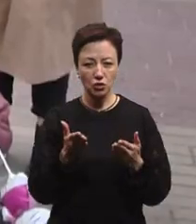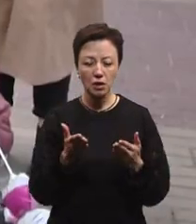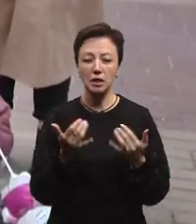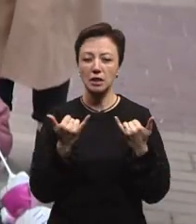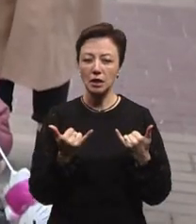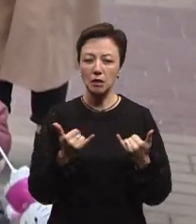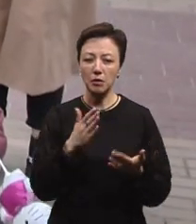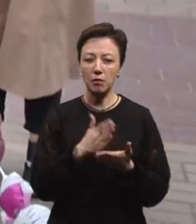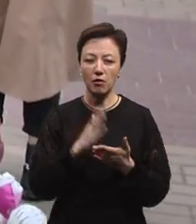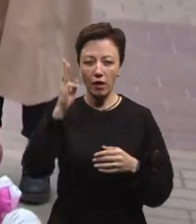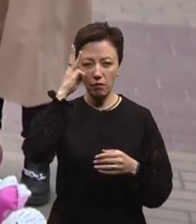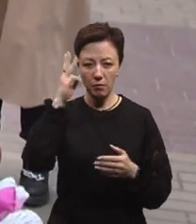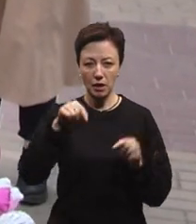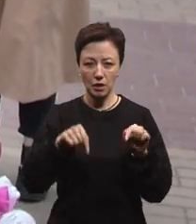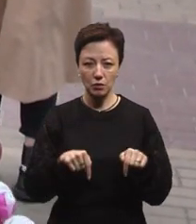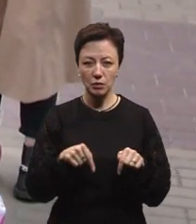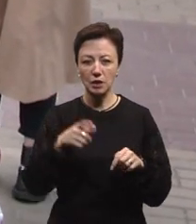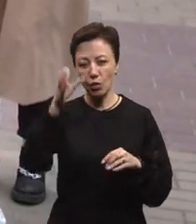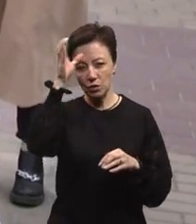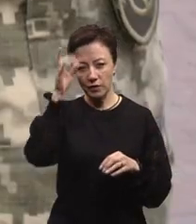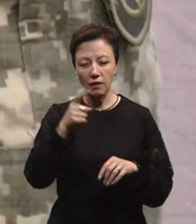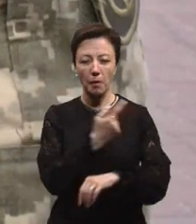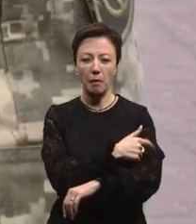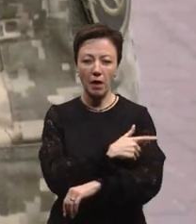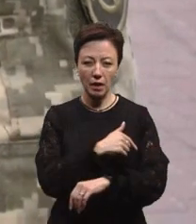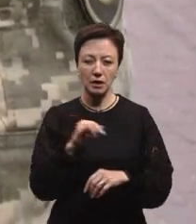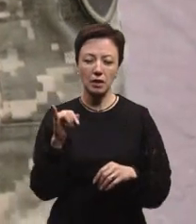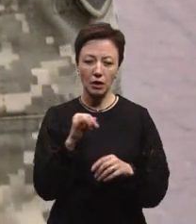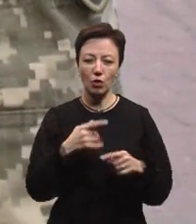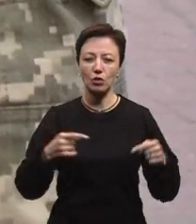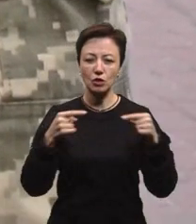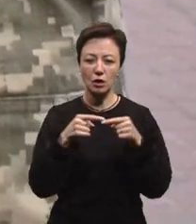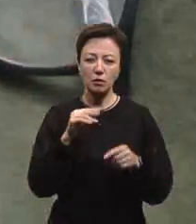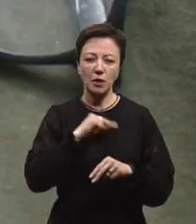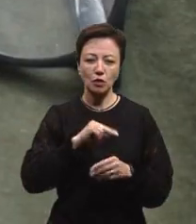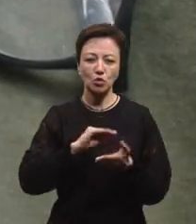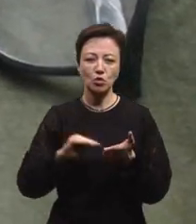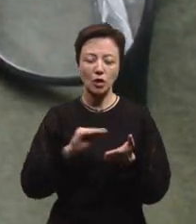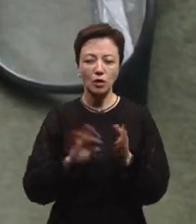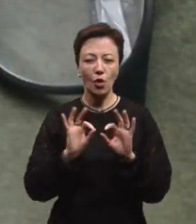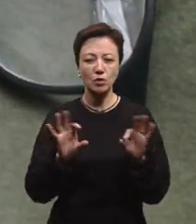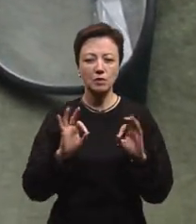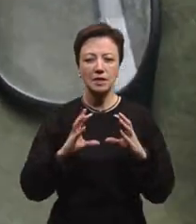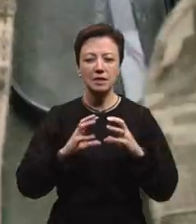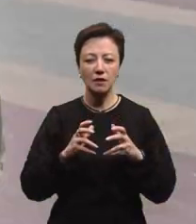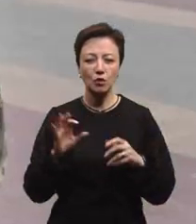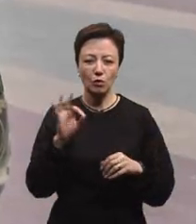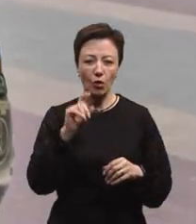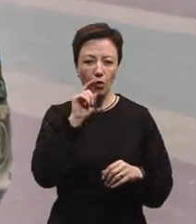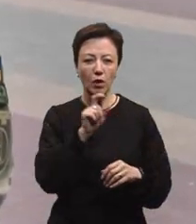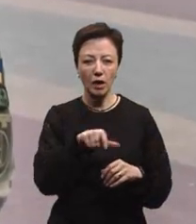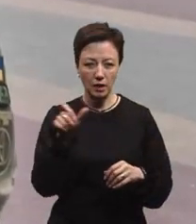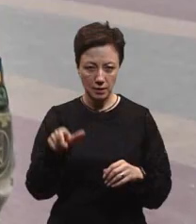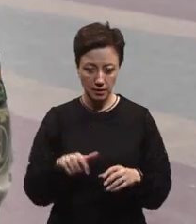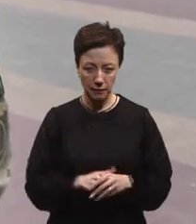який нині перебуває в Хмельницькому каже За освітою він медик і одночасно працює журналістом аби розповісти світу про українців